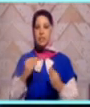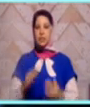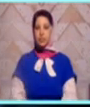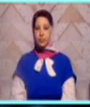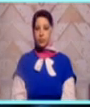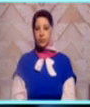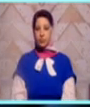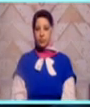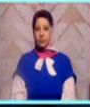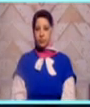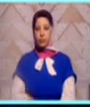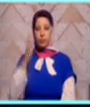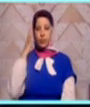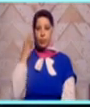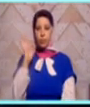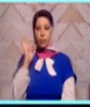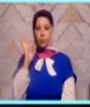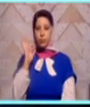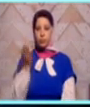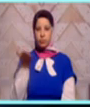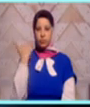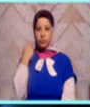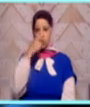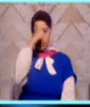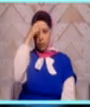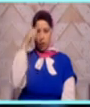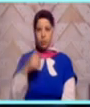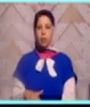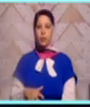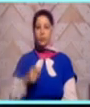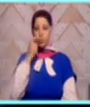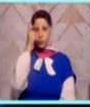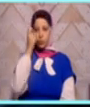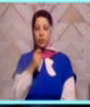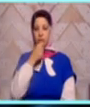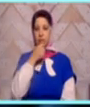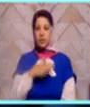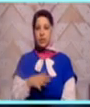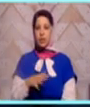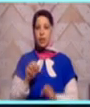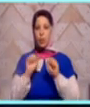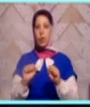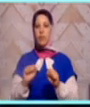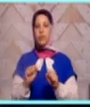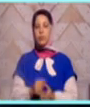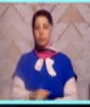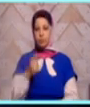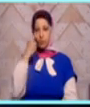يعني المعروف ان شده الحراره تؤدي الى اما اجهاد حراري او ضربات الشمس.